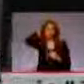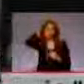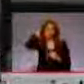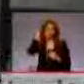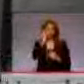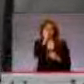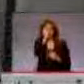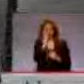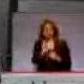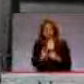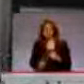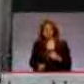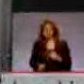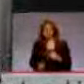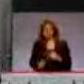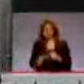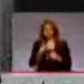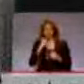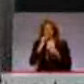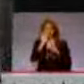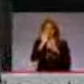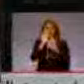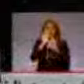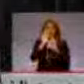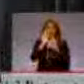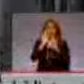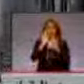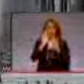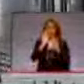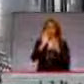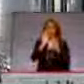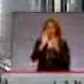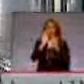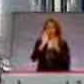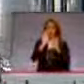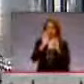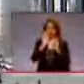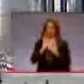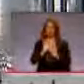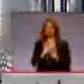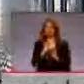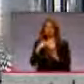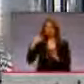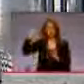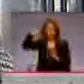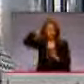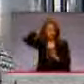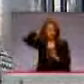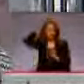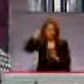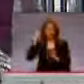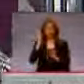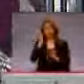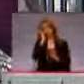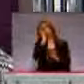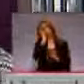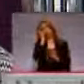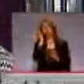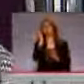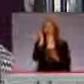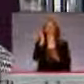جامد، يعني ظهره في حته عاليه هنا وحته واطيه ما كانش بيعرف ينام، ما كانش بيعرف ينام خالص، يعني ينام على جنبه ينام على بطنه ما عرفش